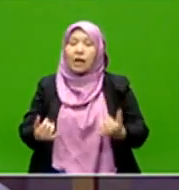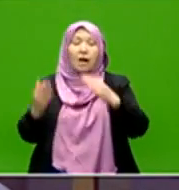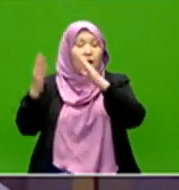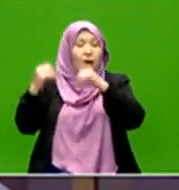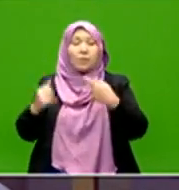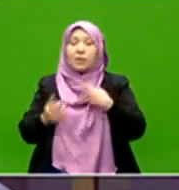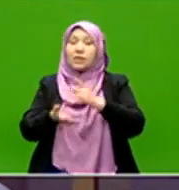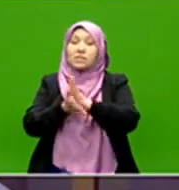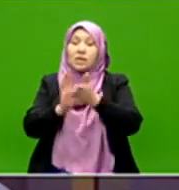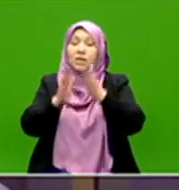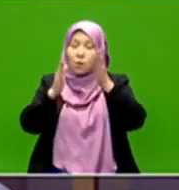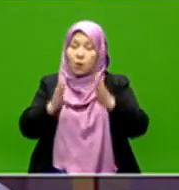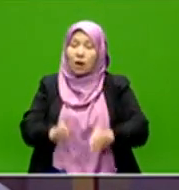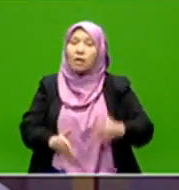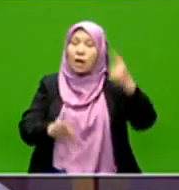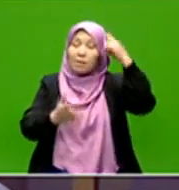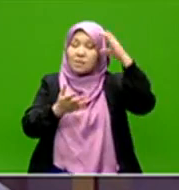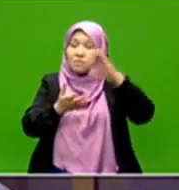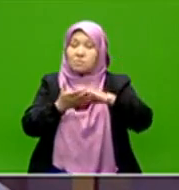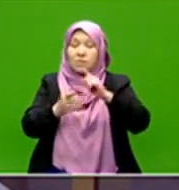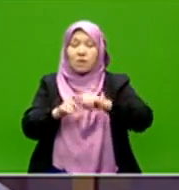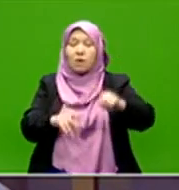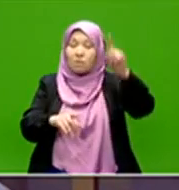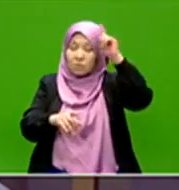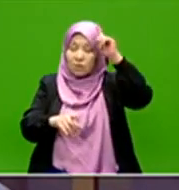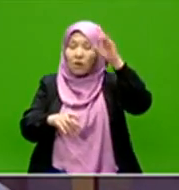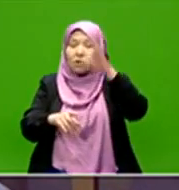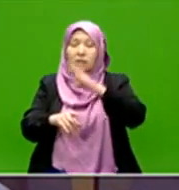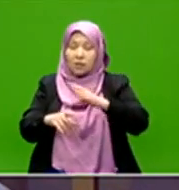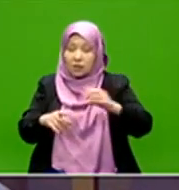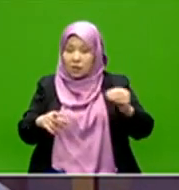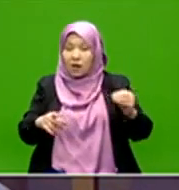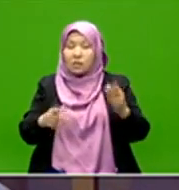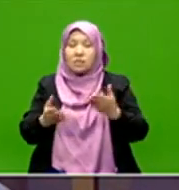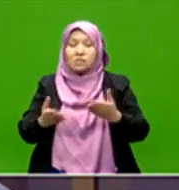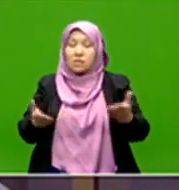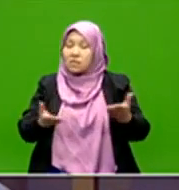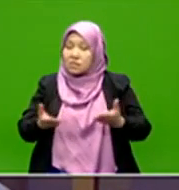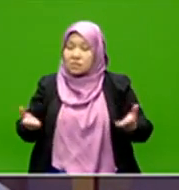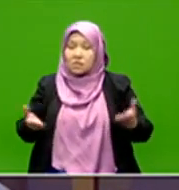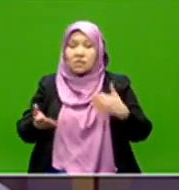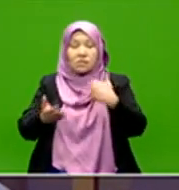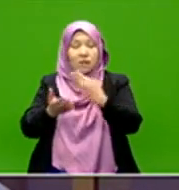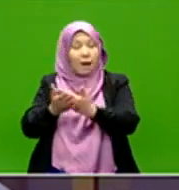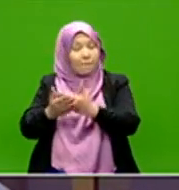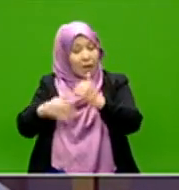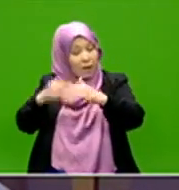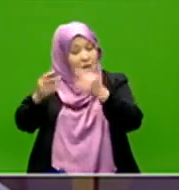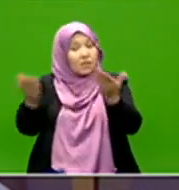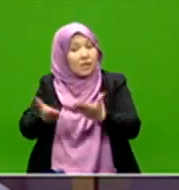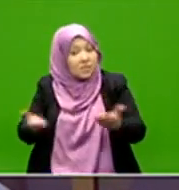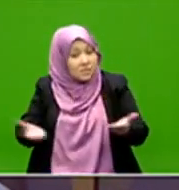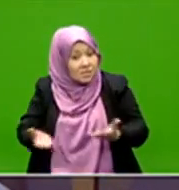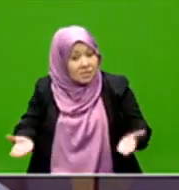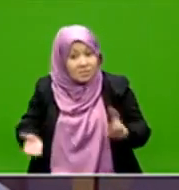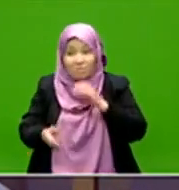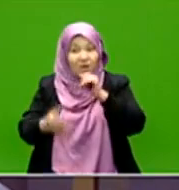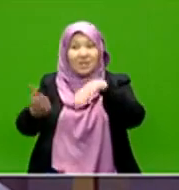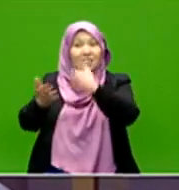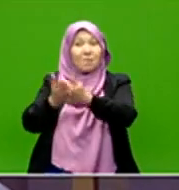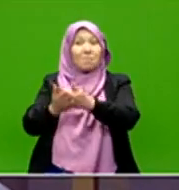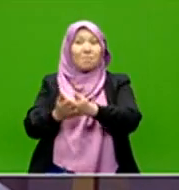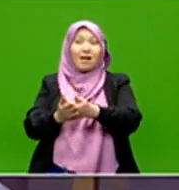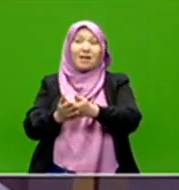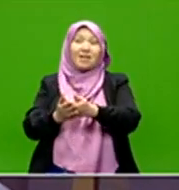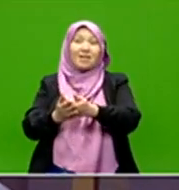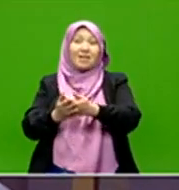jadi orang yang bertakwa dan binanya di sini, ya, bukannya bila sampai Mekah baru nak bina. Bina di sini, bila sampai umrah dan